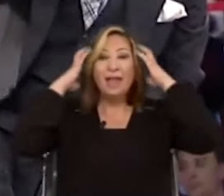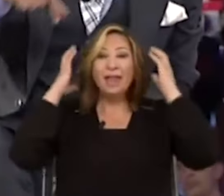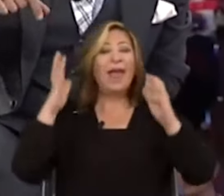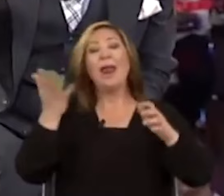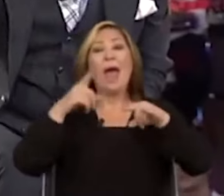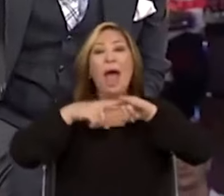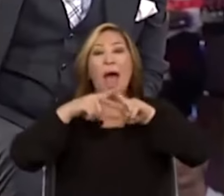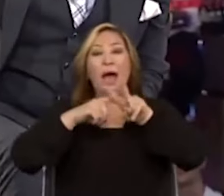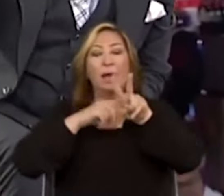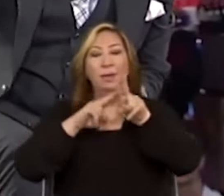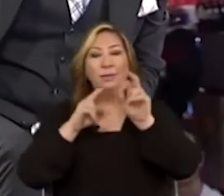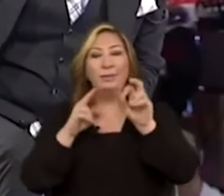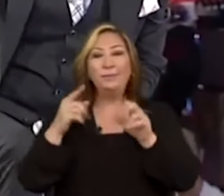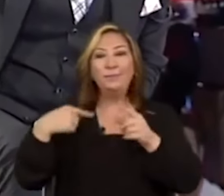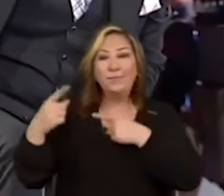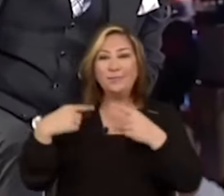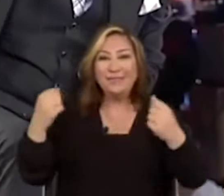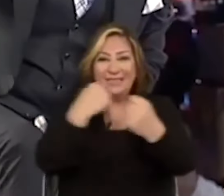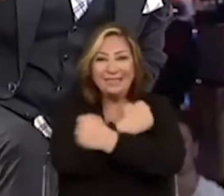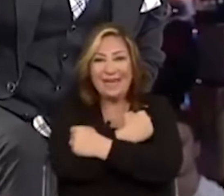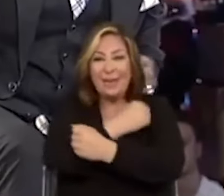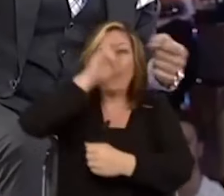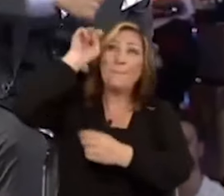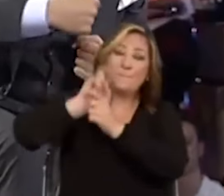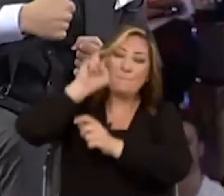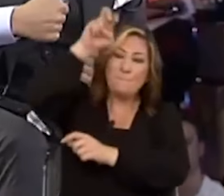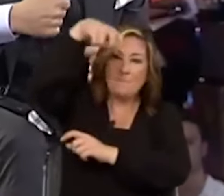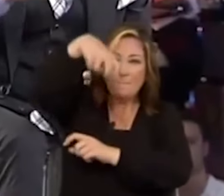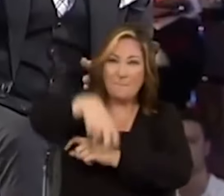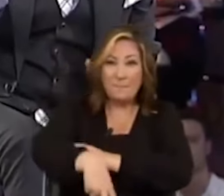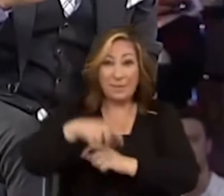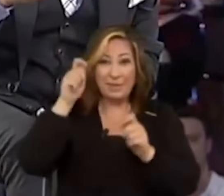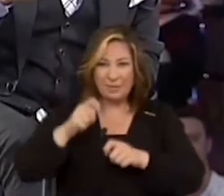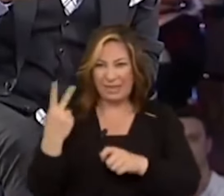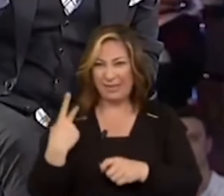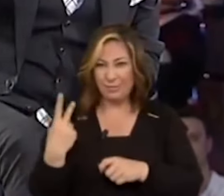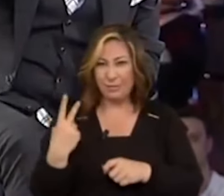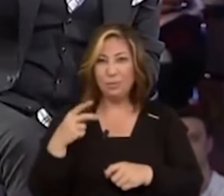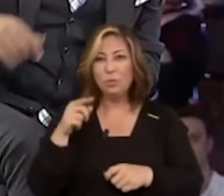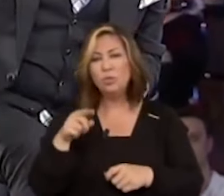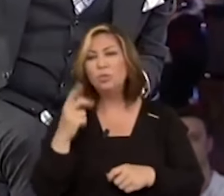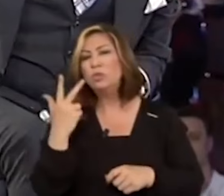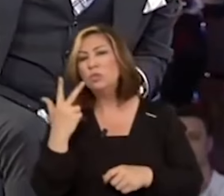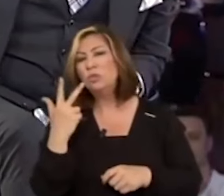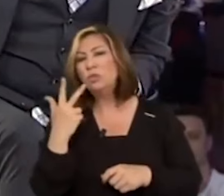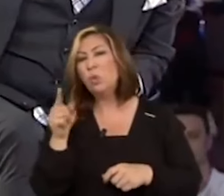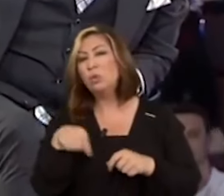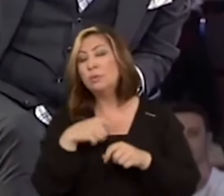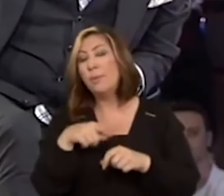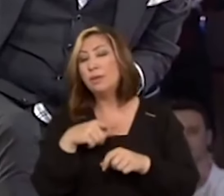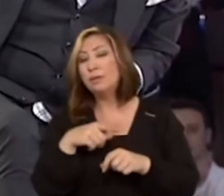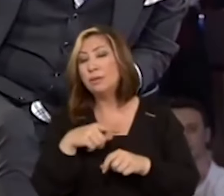Hani Hayko'yla beraber birbirimize sarılıp bungee yapacaktık. Birbirimize sarılıp iki kişi. O